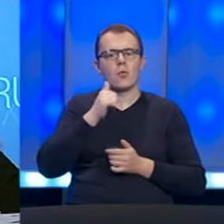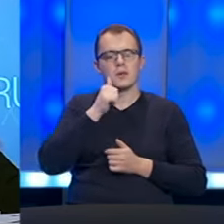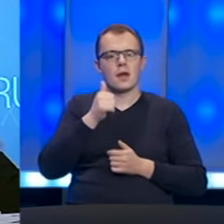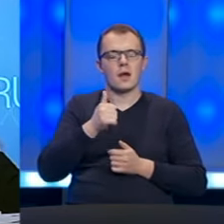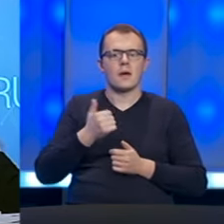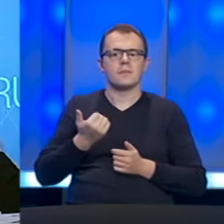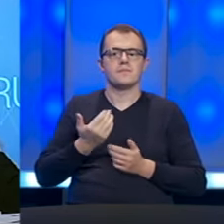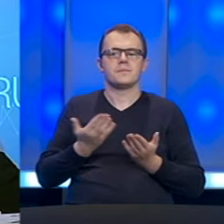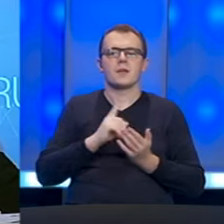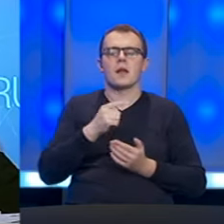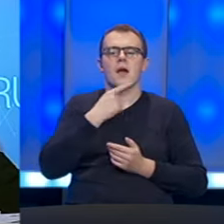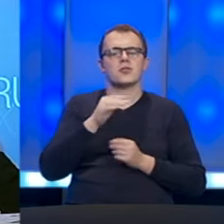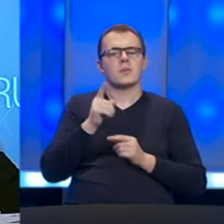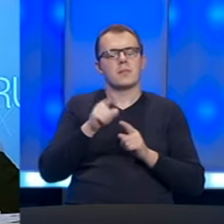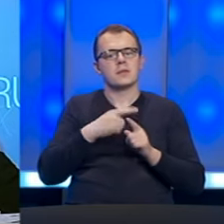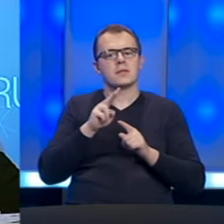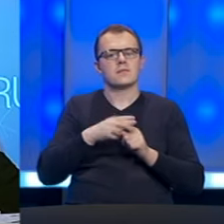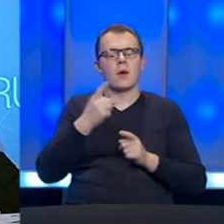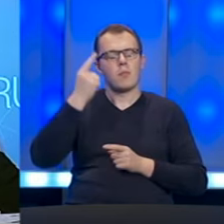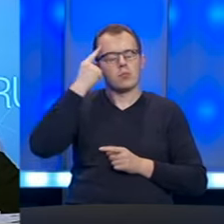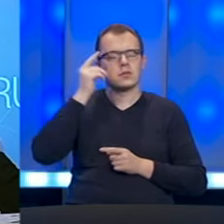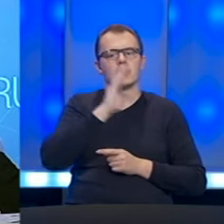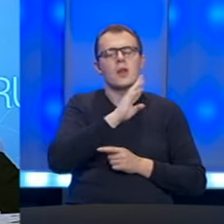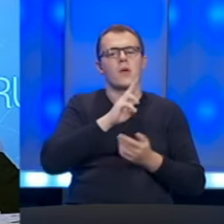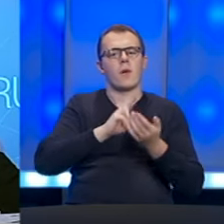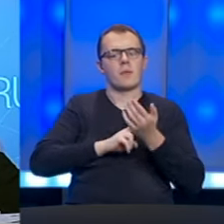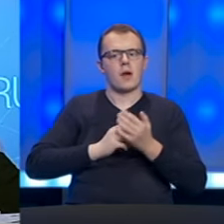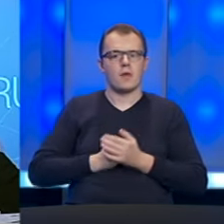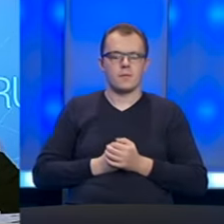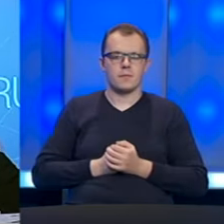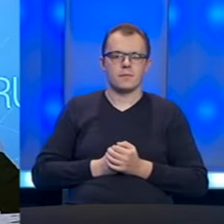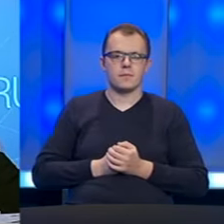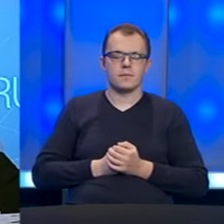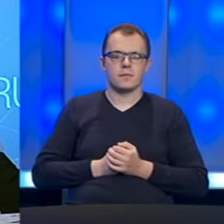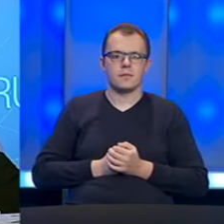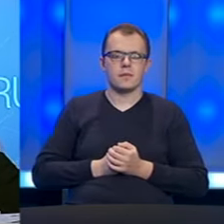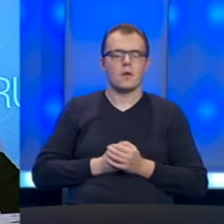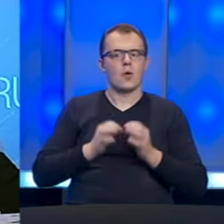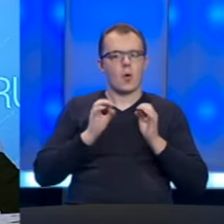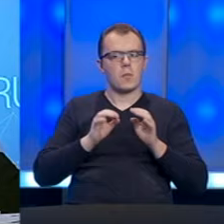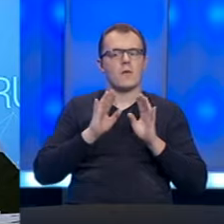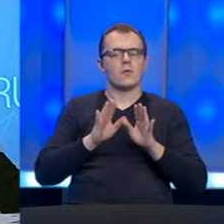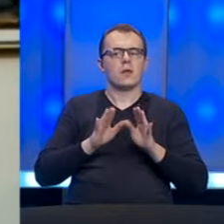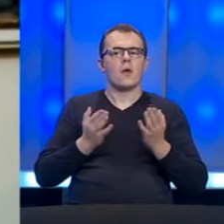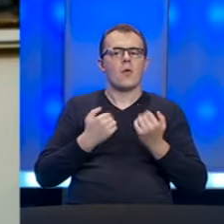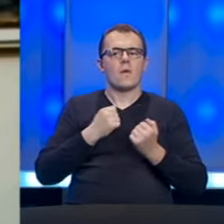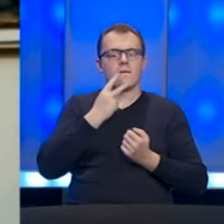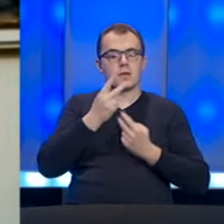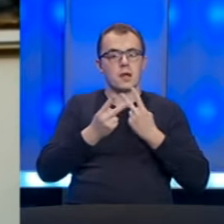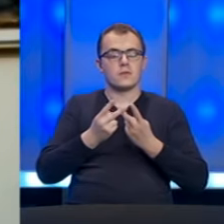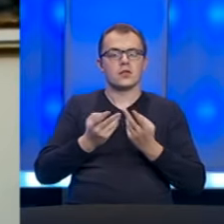dana, da ne kažem evo u mjesec, dva, podsjećali na njihova prava. Upravo tako. Dakle, vidjevši